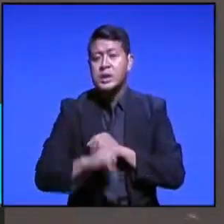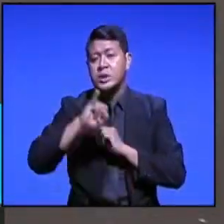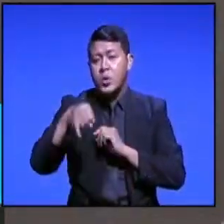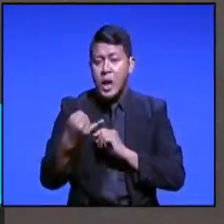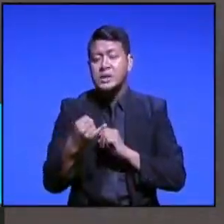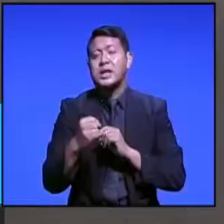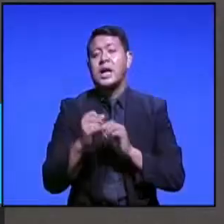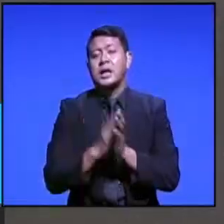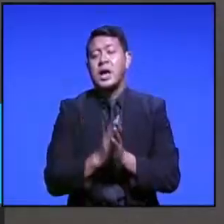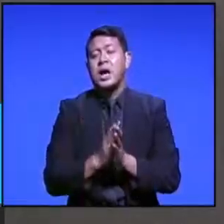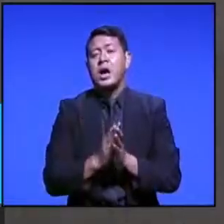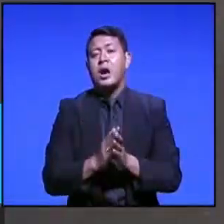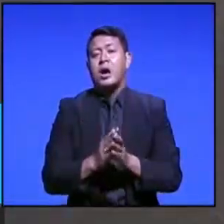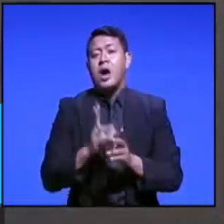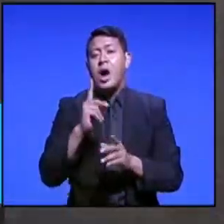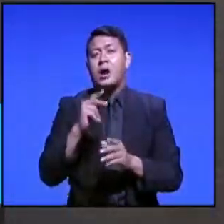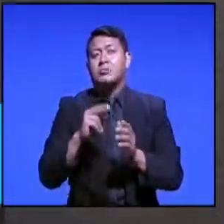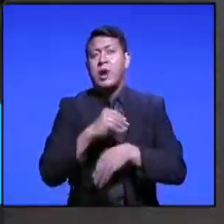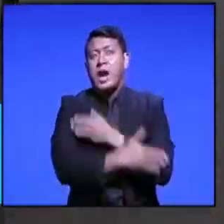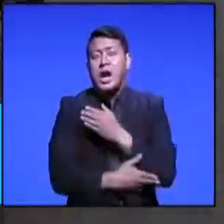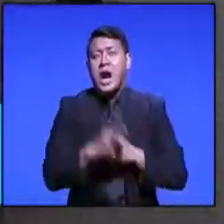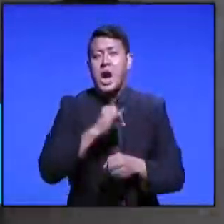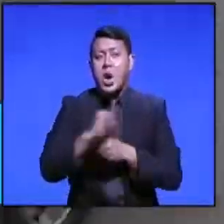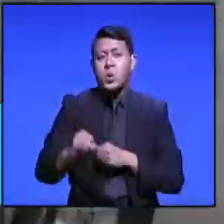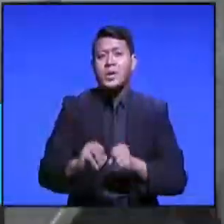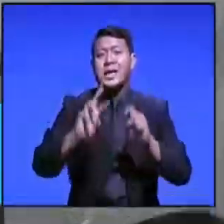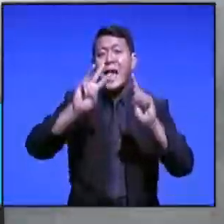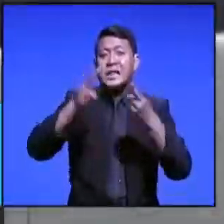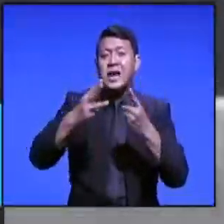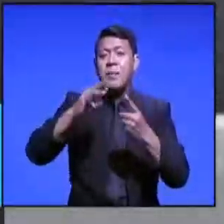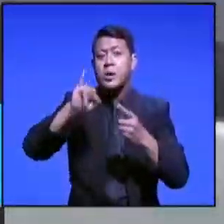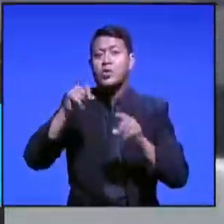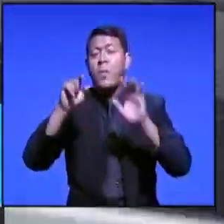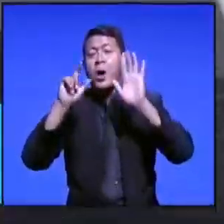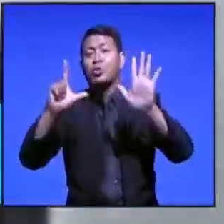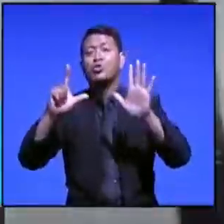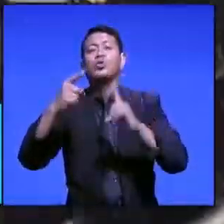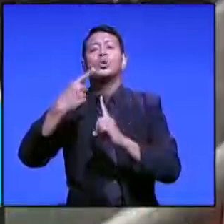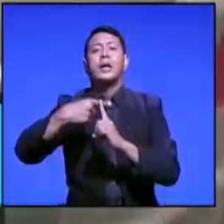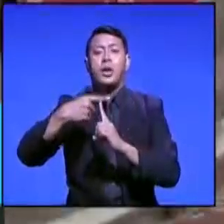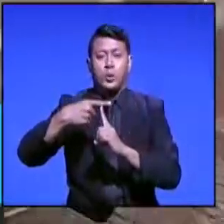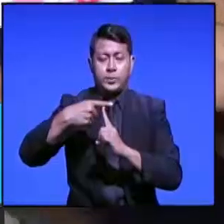ini berpotensi merugikan keuangan negara sebesar 13,7 triliun rupiah.